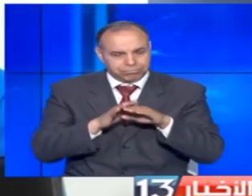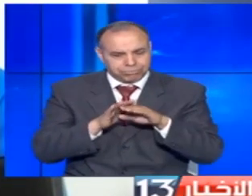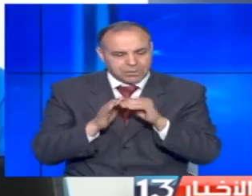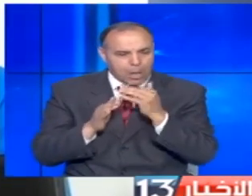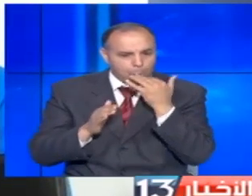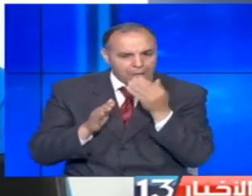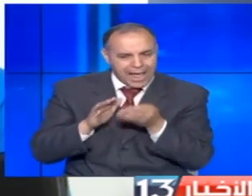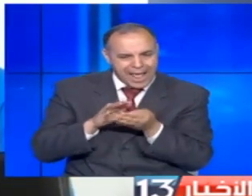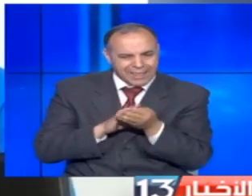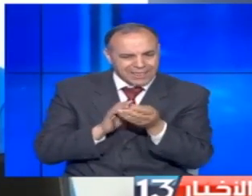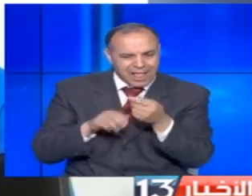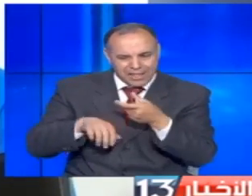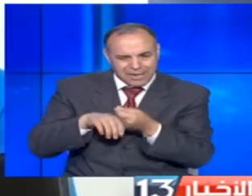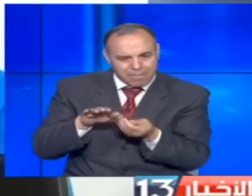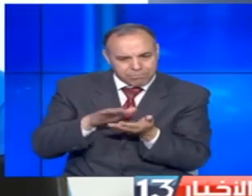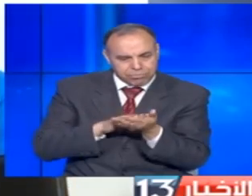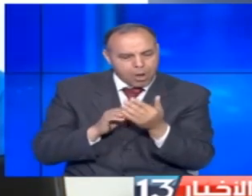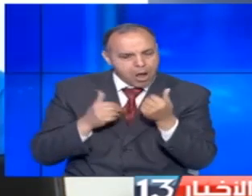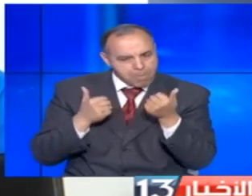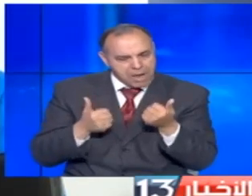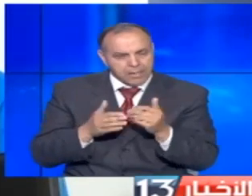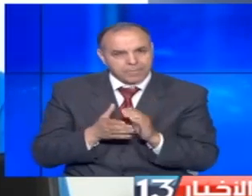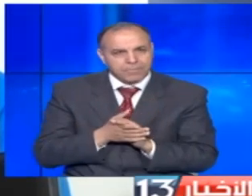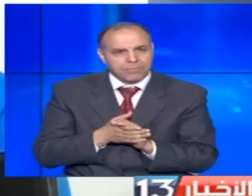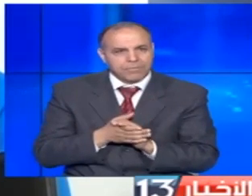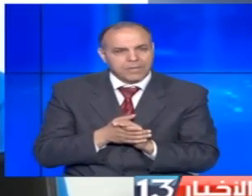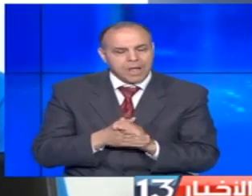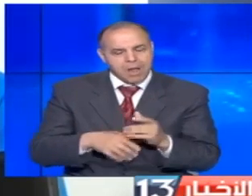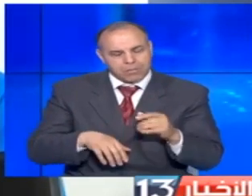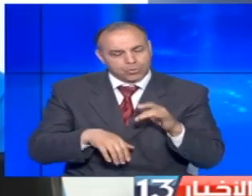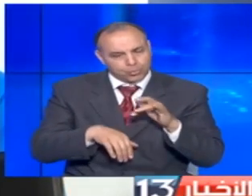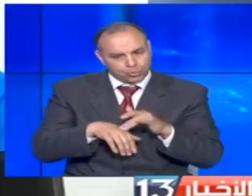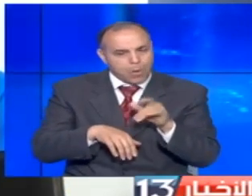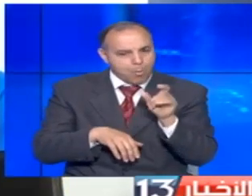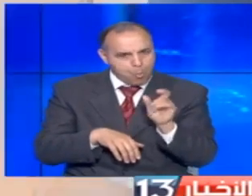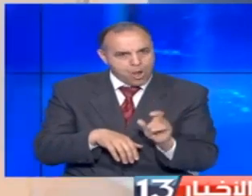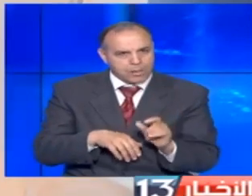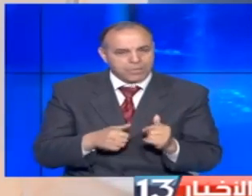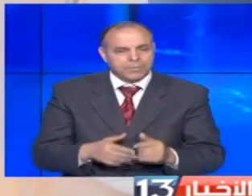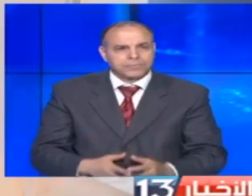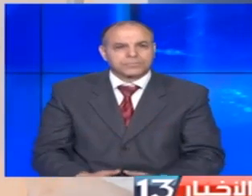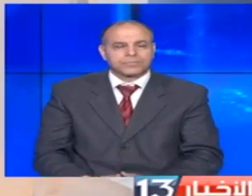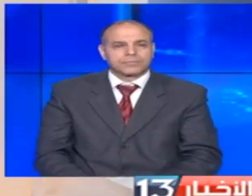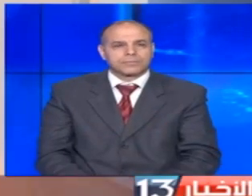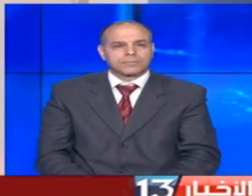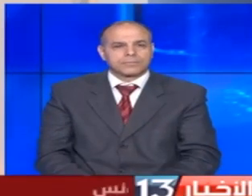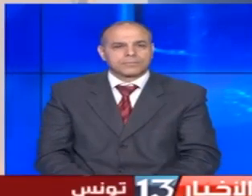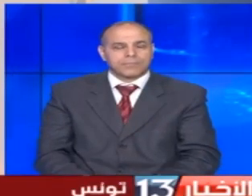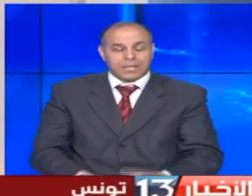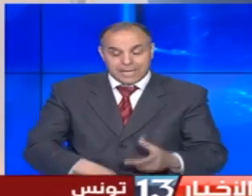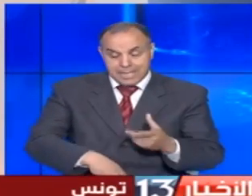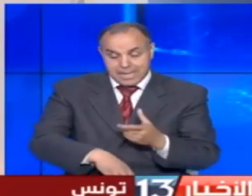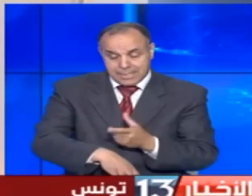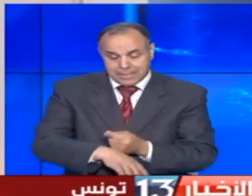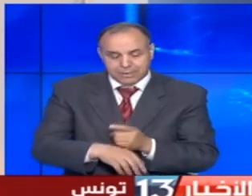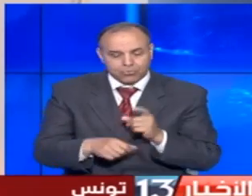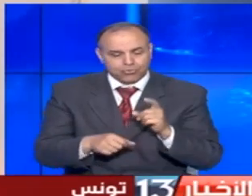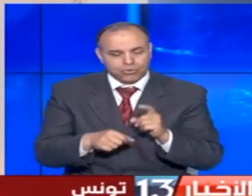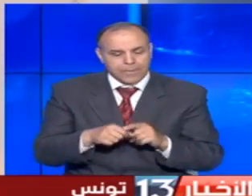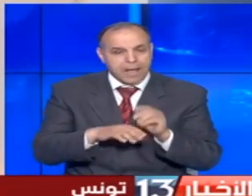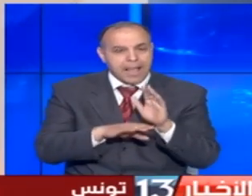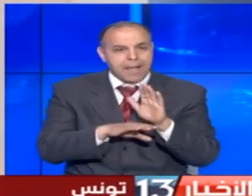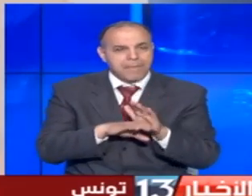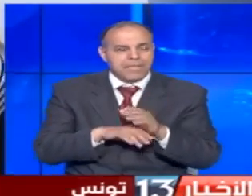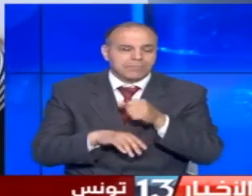التبريد باش يكون ناجع ويوصل للمواطن معناتها ايفيكا سمون تلقيح سيساهم في حمايه